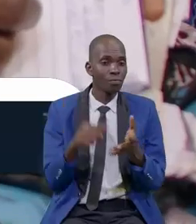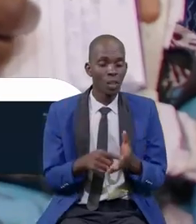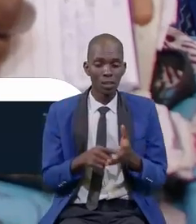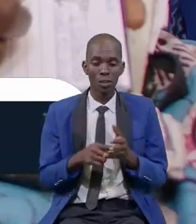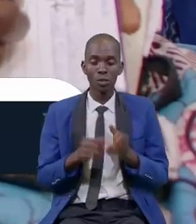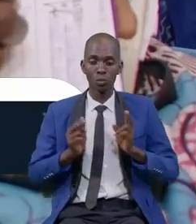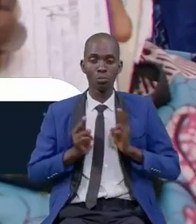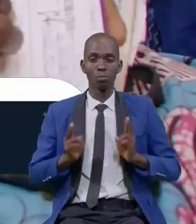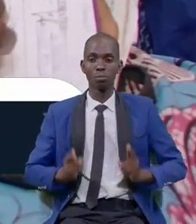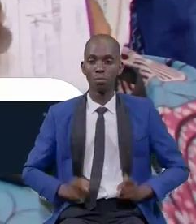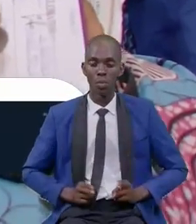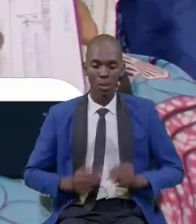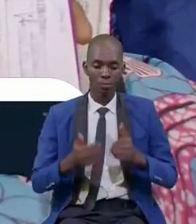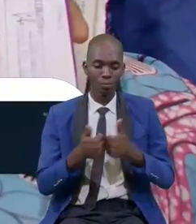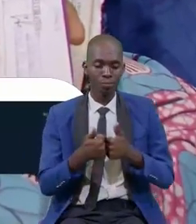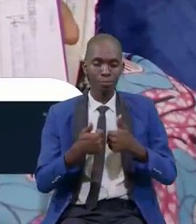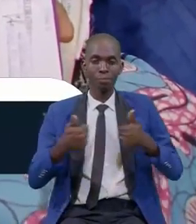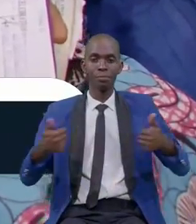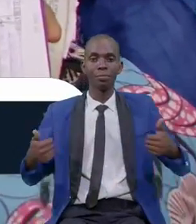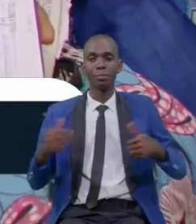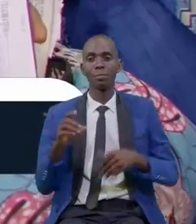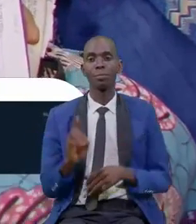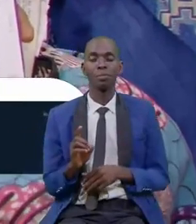Les humains reconnus,